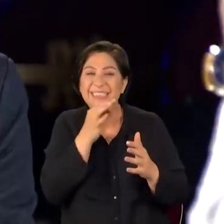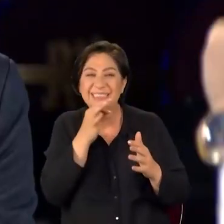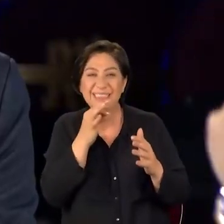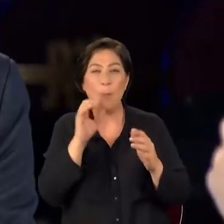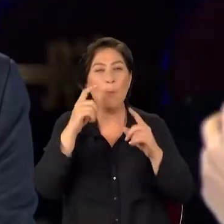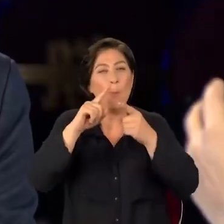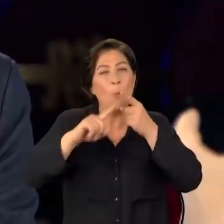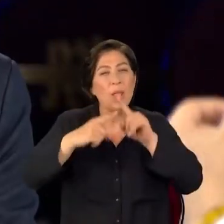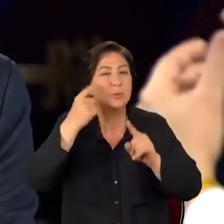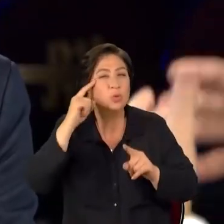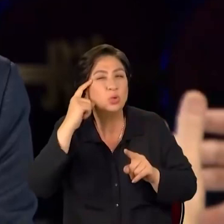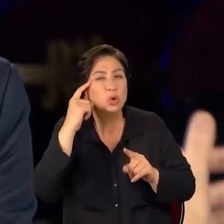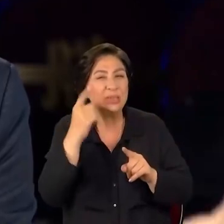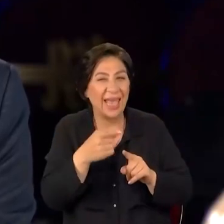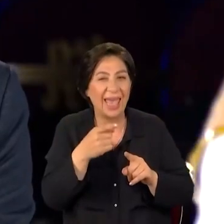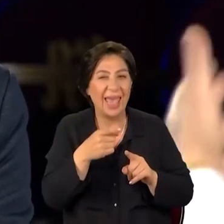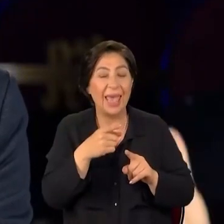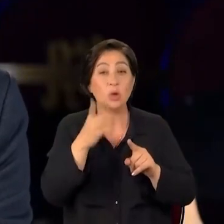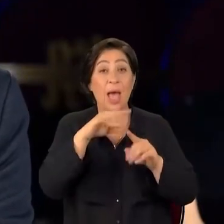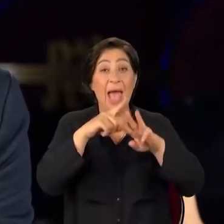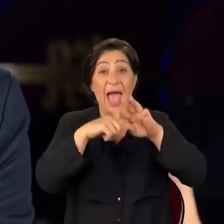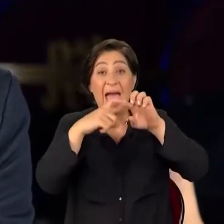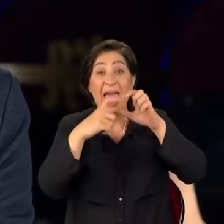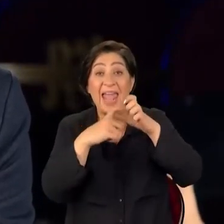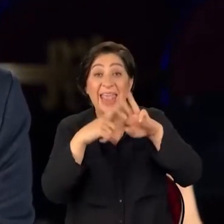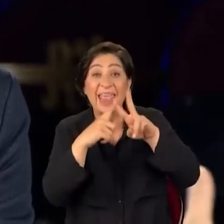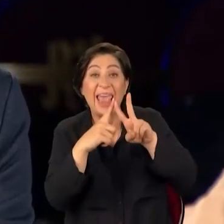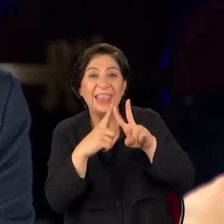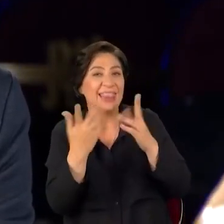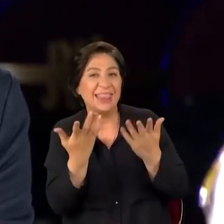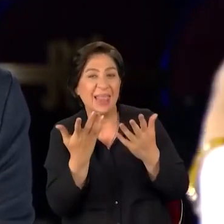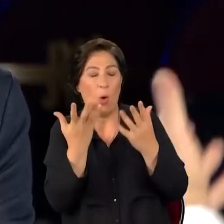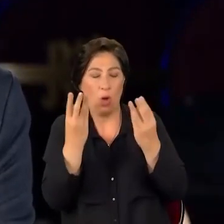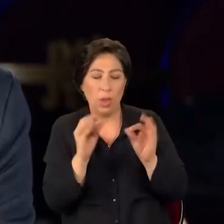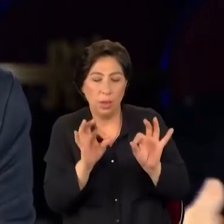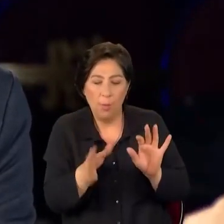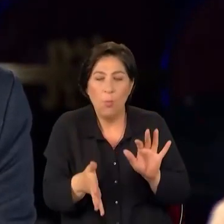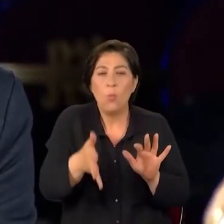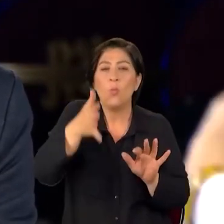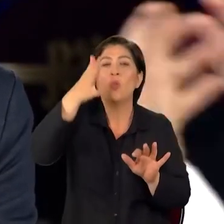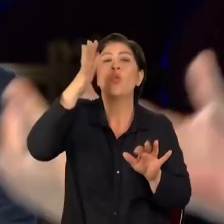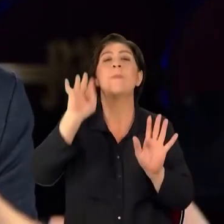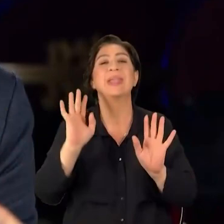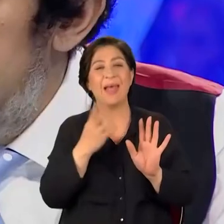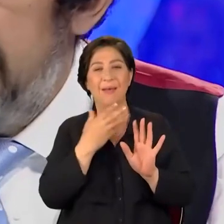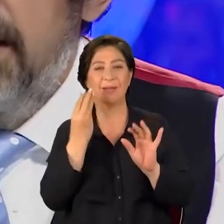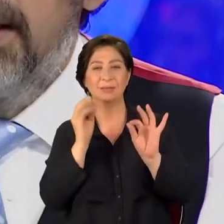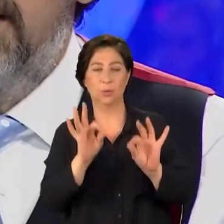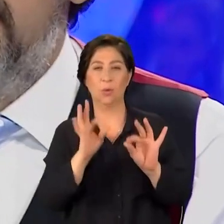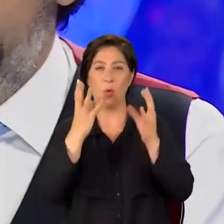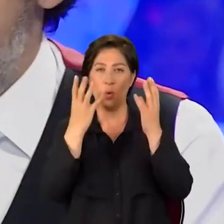politik düşünce demek istiyorum. Daha sonra da ergen kaldığını, insanların büyümediklerini bir konuşma